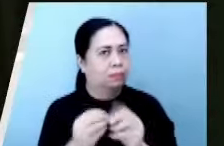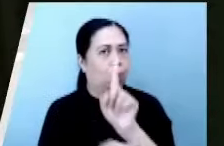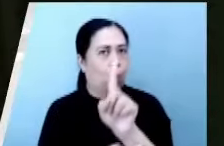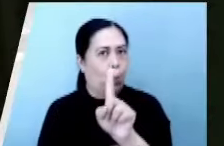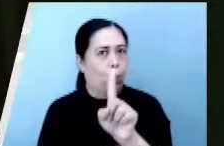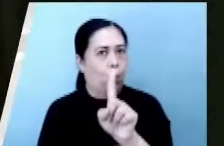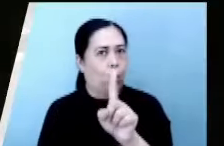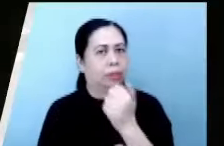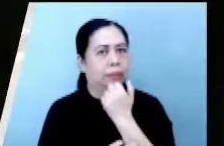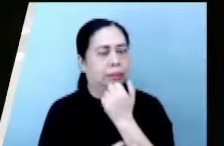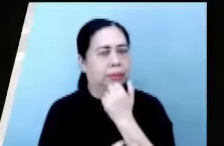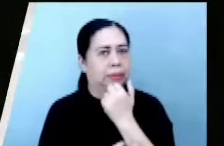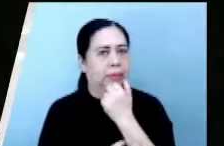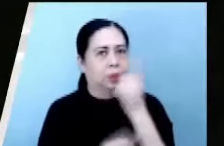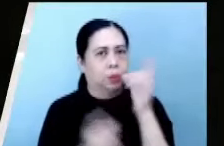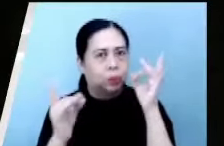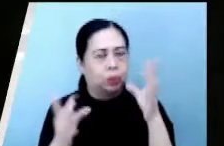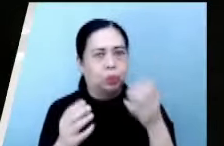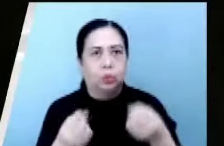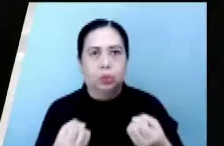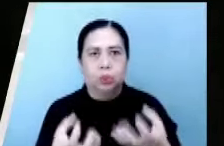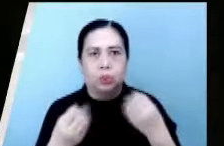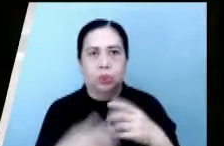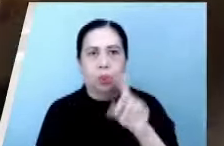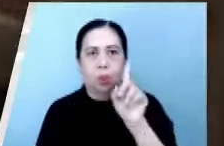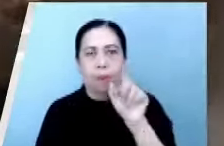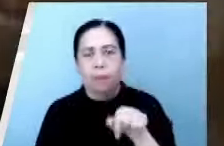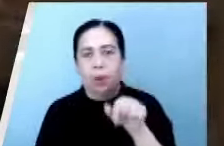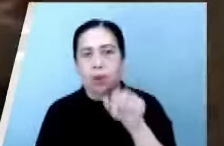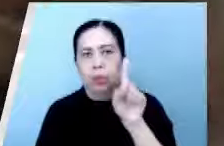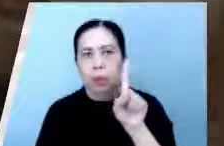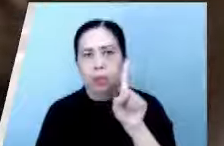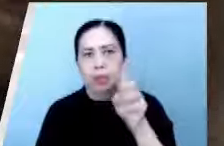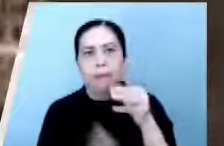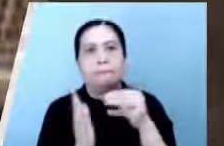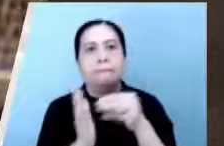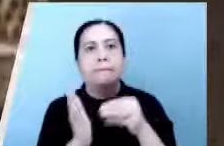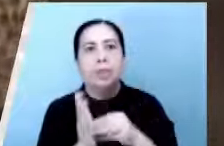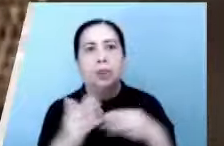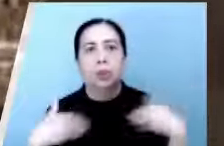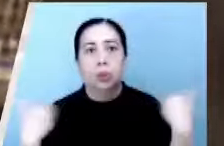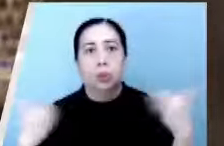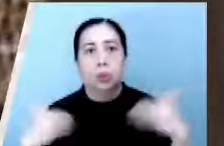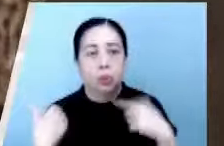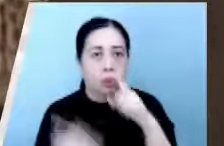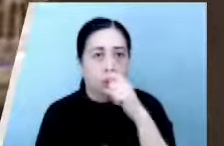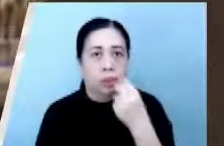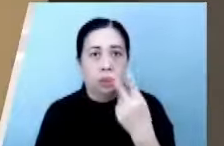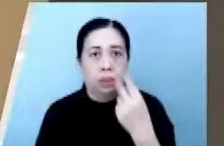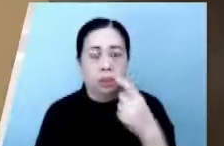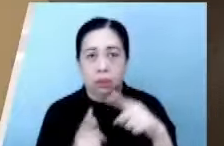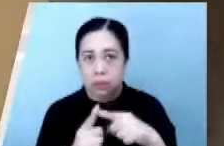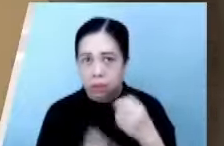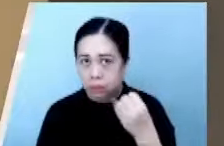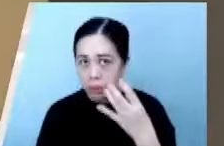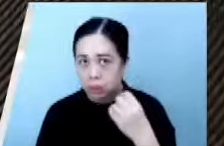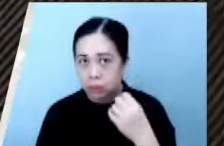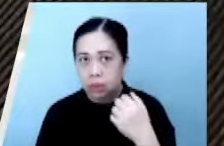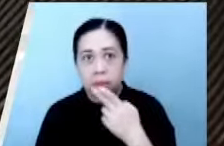sa nakakaalarmang datos na 1.1 milyong kabataang edad 13 hanggang 15 ang naninigarilyo